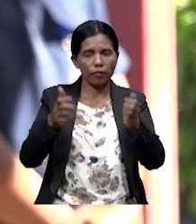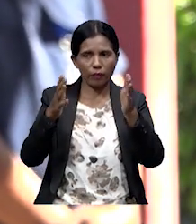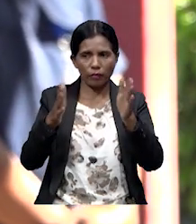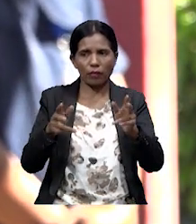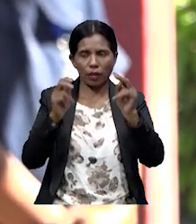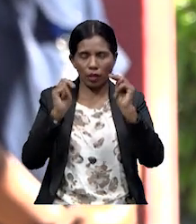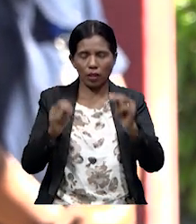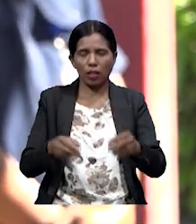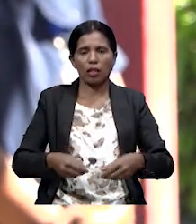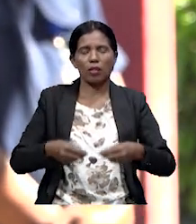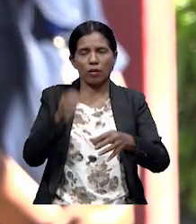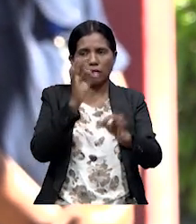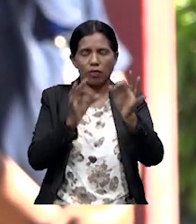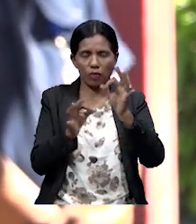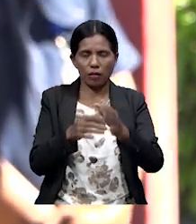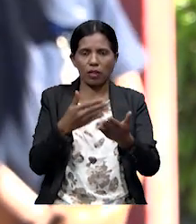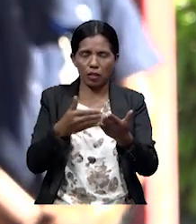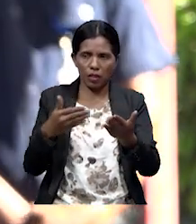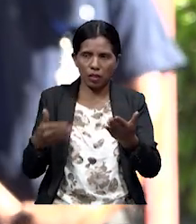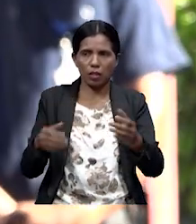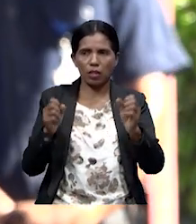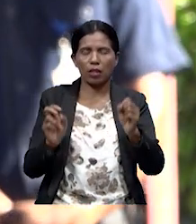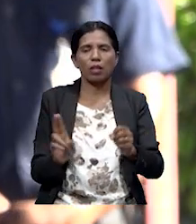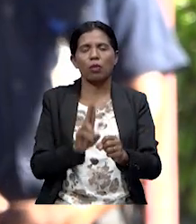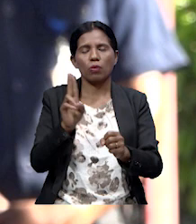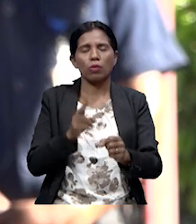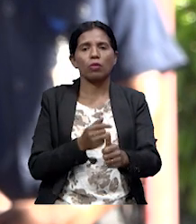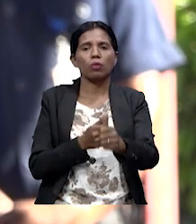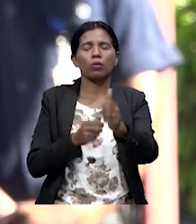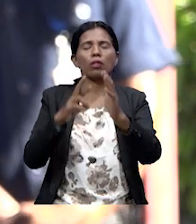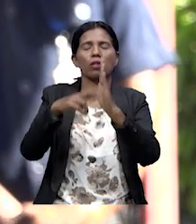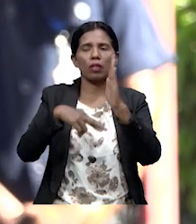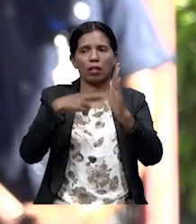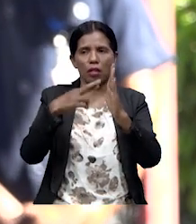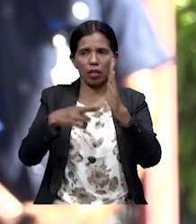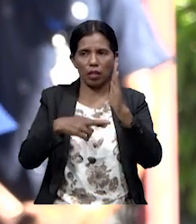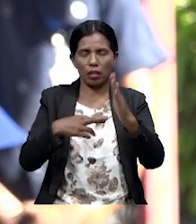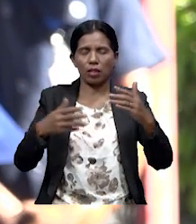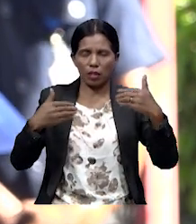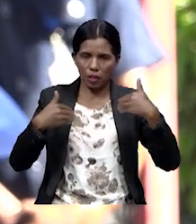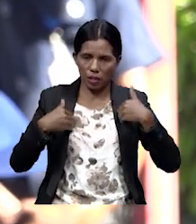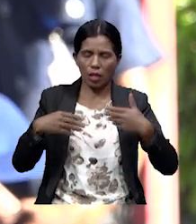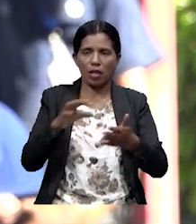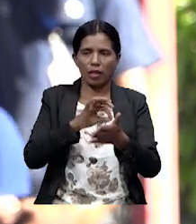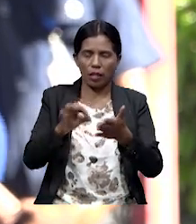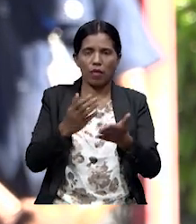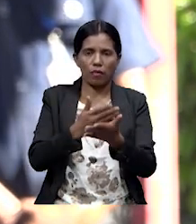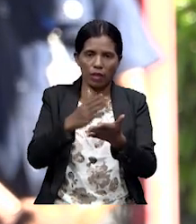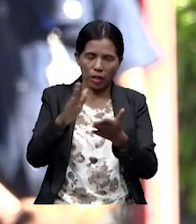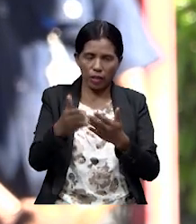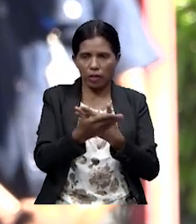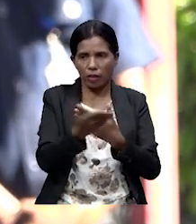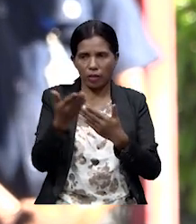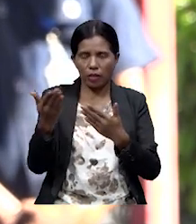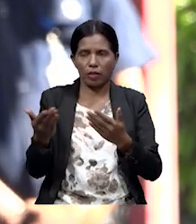Ten ke garanti kata biatura sila kene. Ten ke uza tuir regras, memata dalam, nebe maka distribui, kapuahe ona. Ba